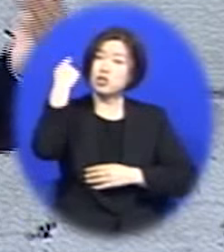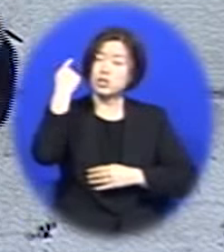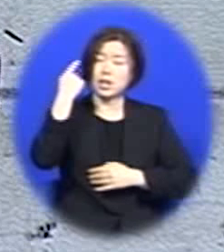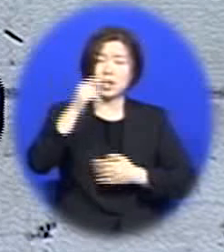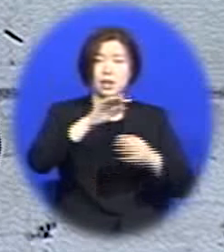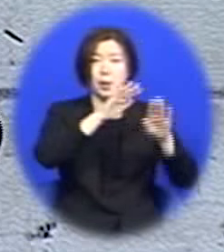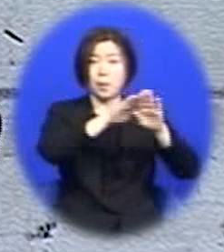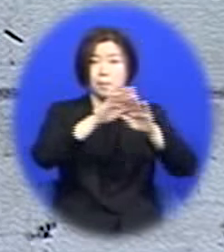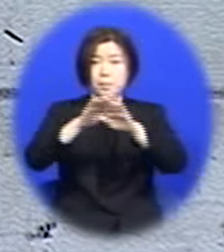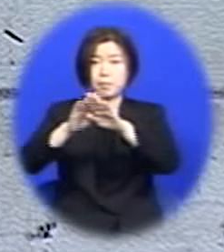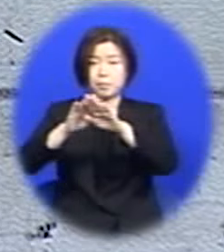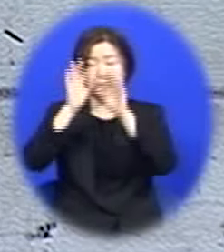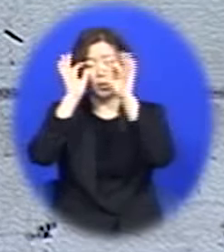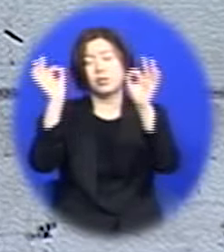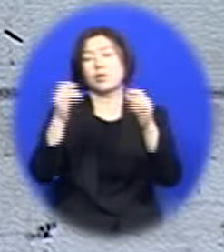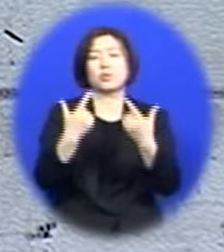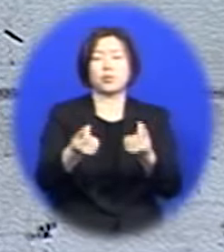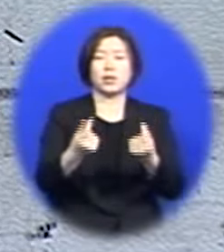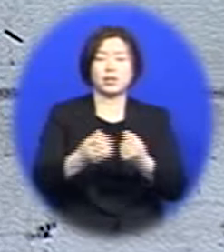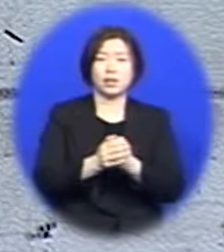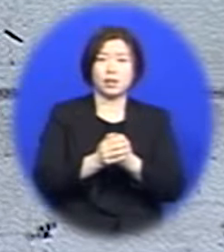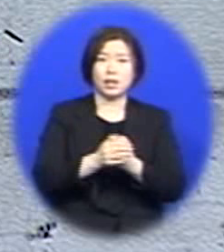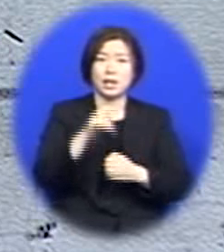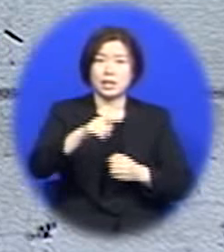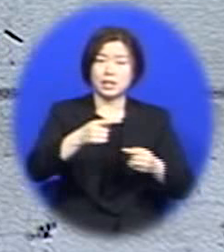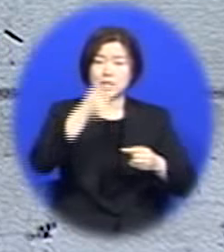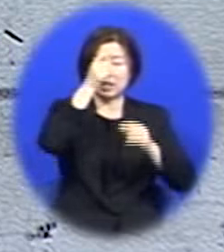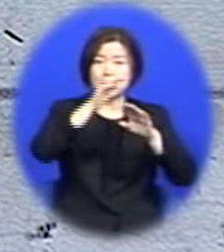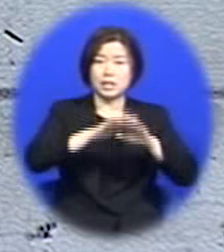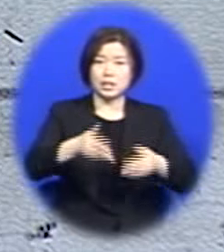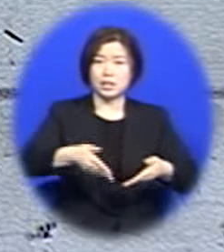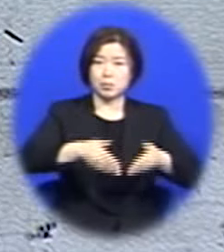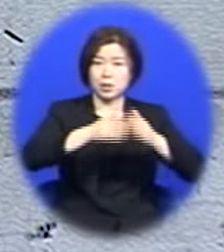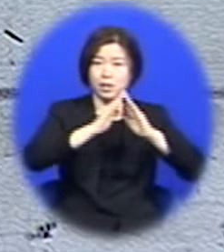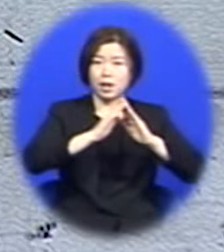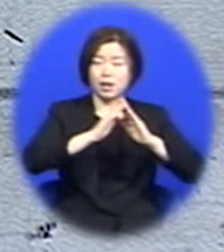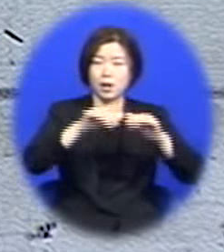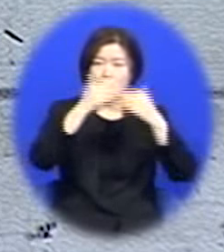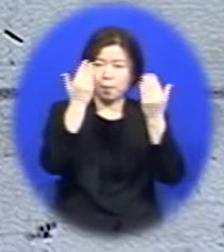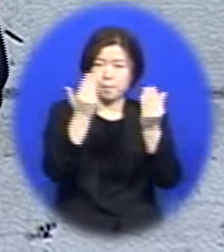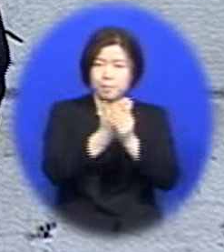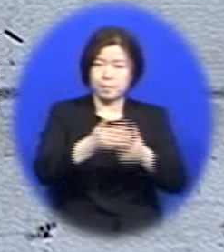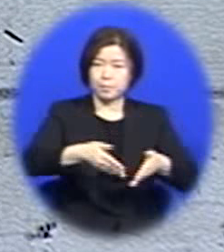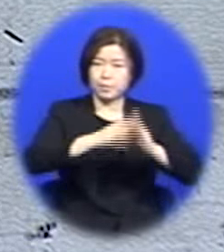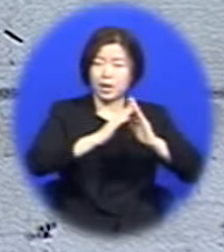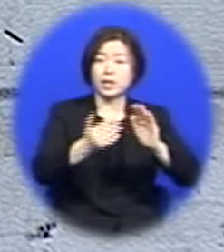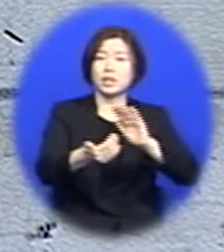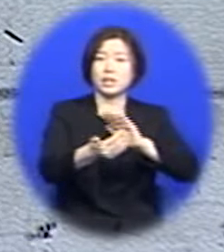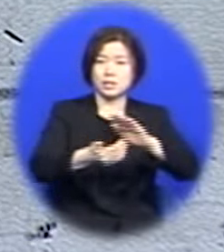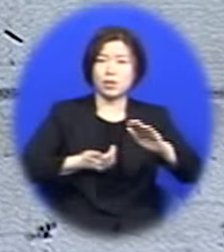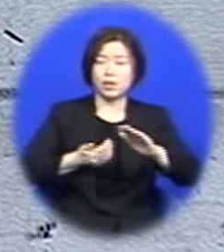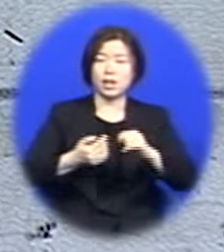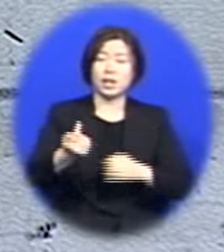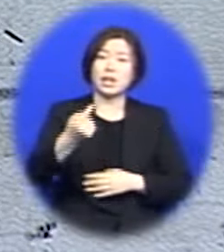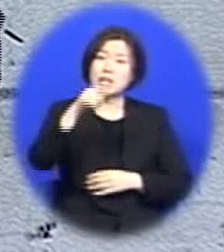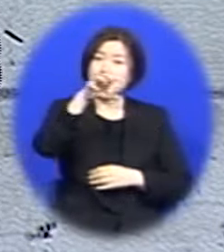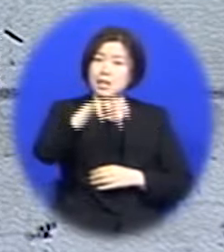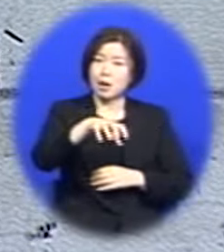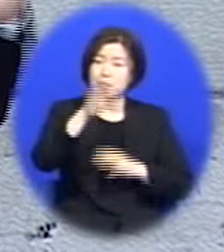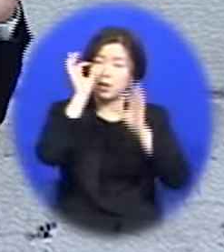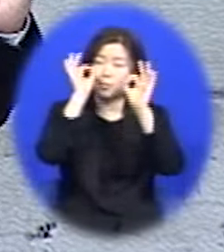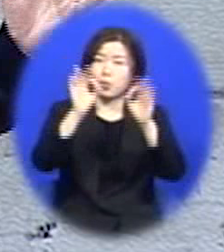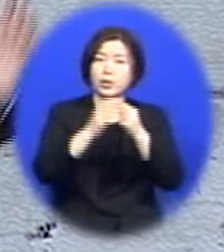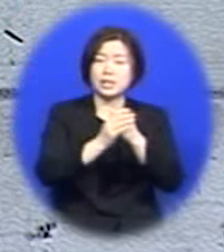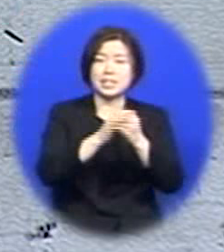예배당 인테리어 하기 전에, 공사 마무리 지기 전에 여러분 보시는 이 앞에 있는 이